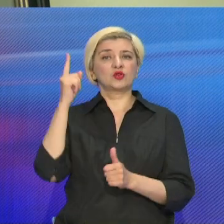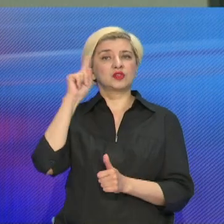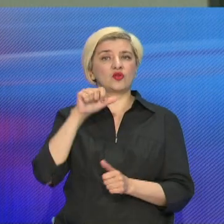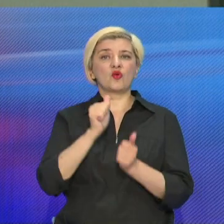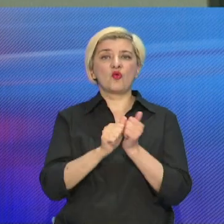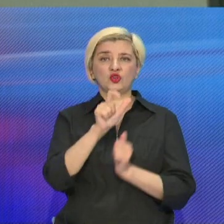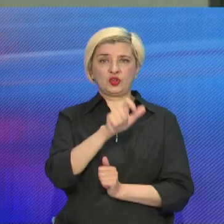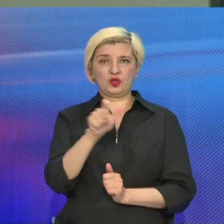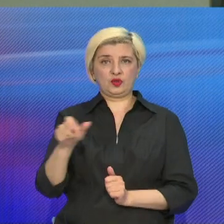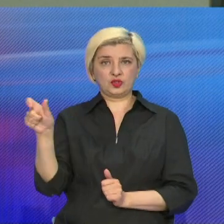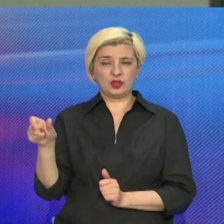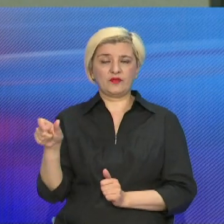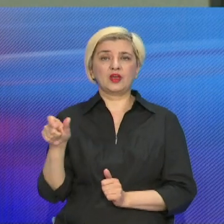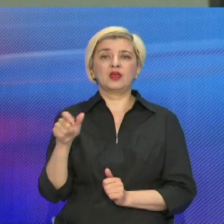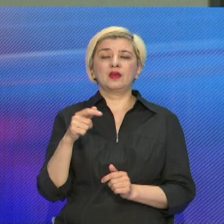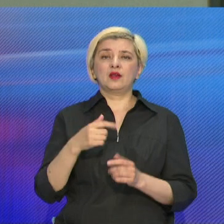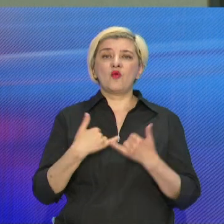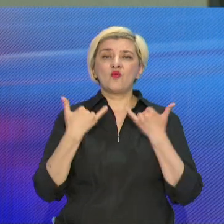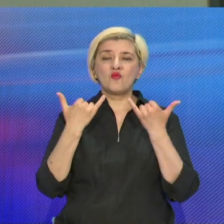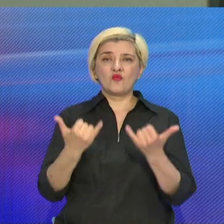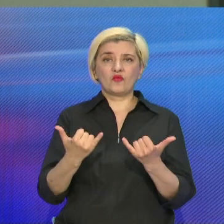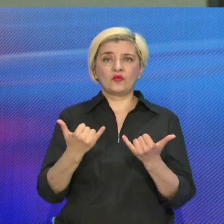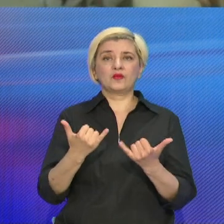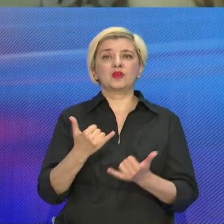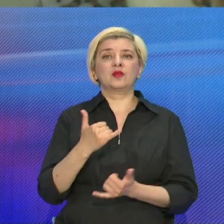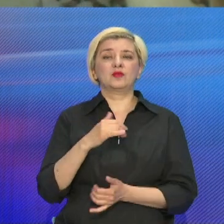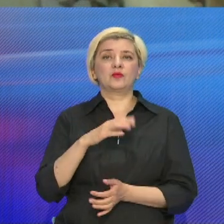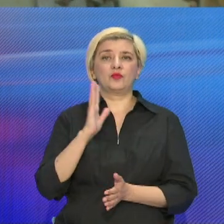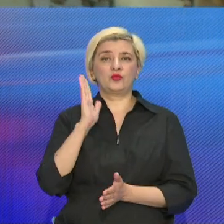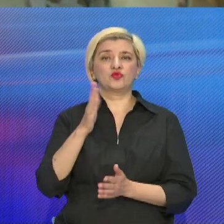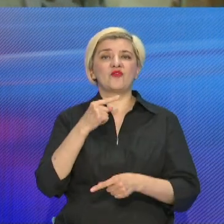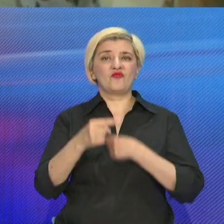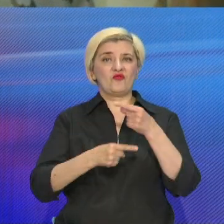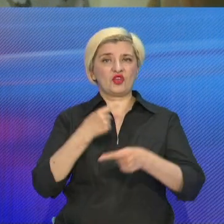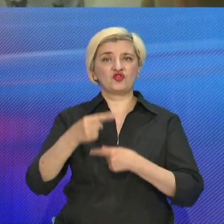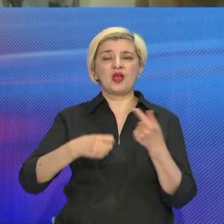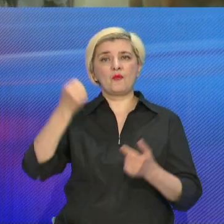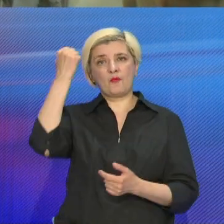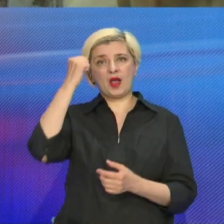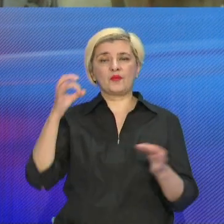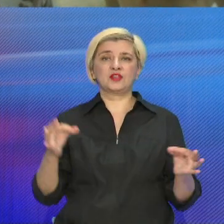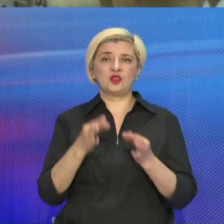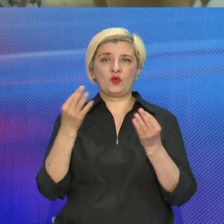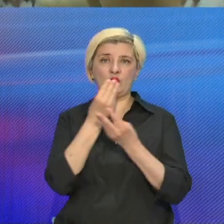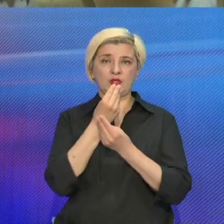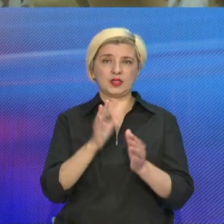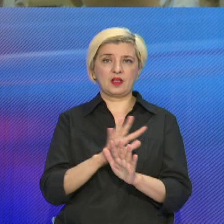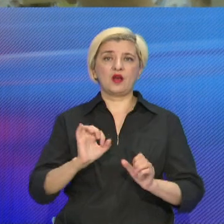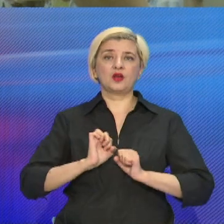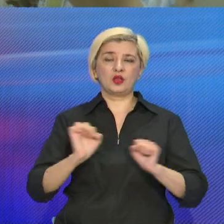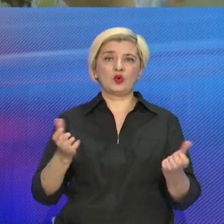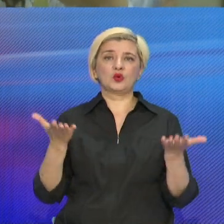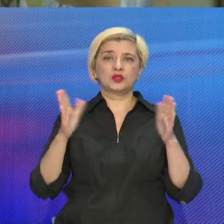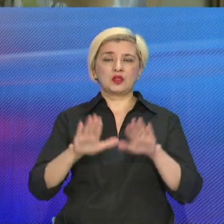удельники свят и парадов. Увага до ветеранов Великой Айчинной будет без конца. Память об героях войны николи не зникне. Герои